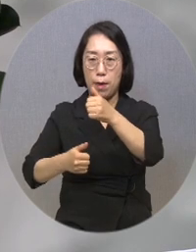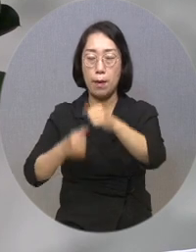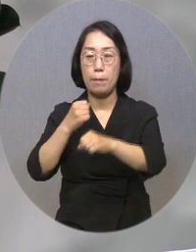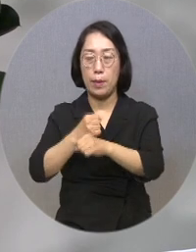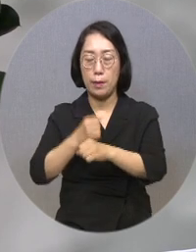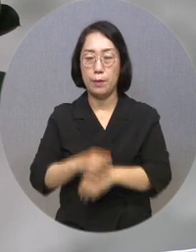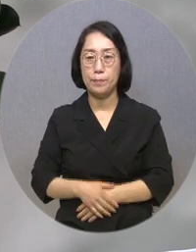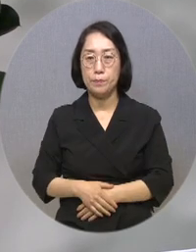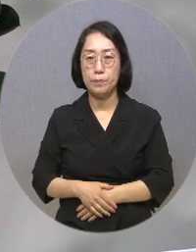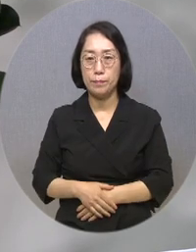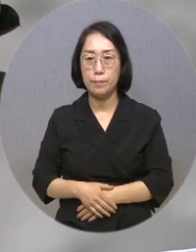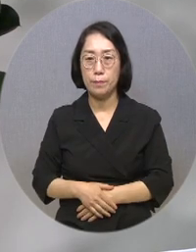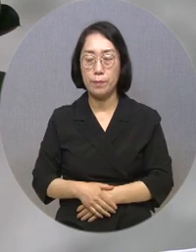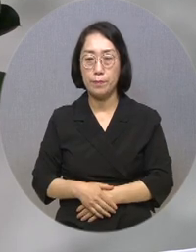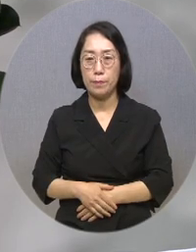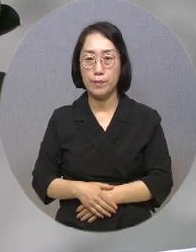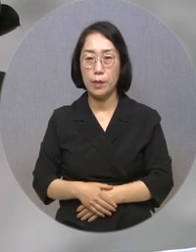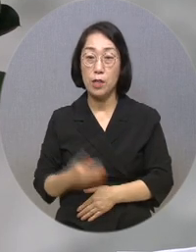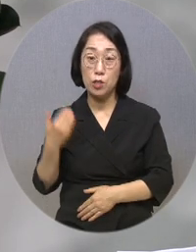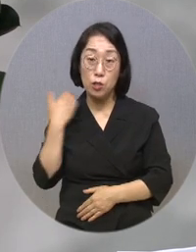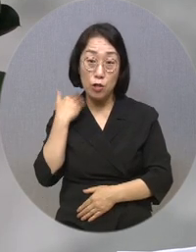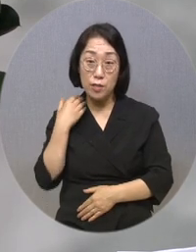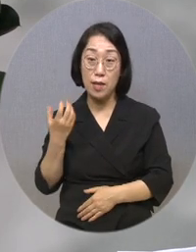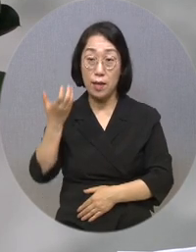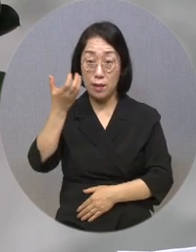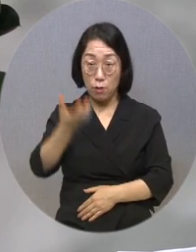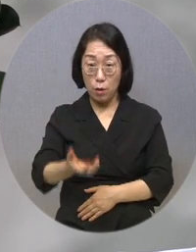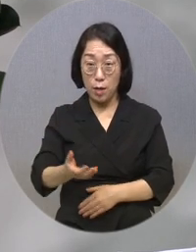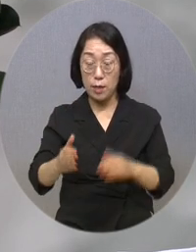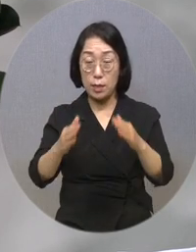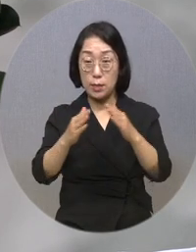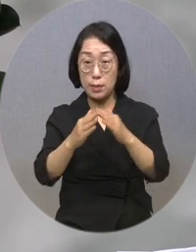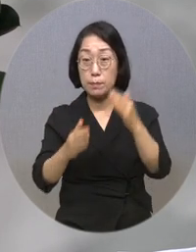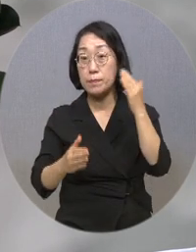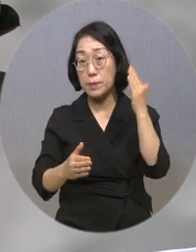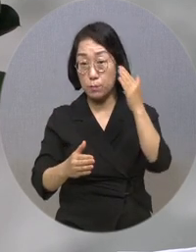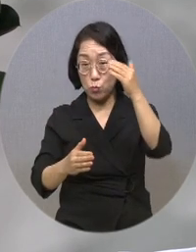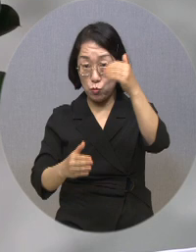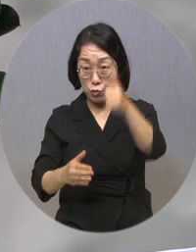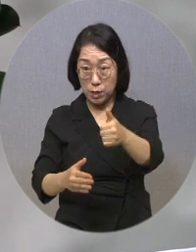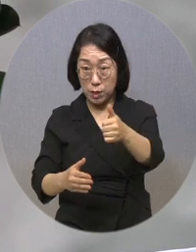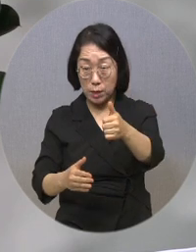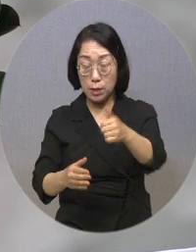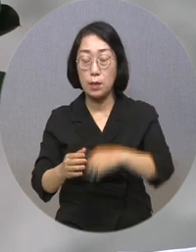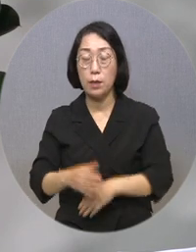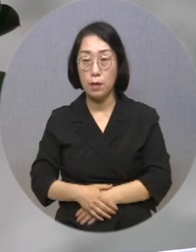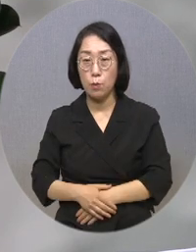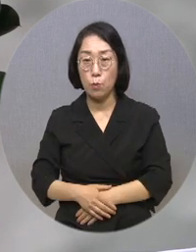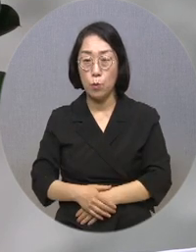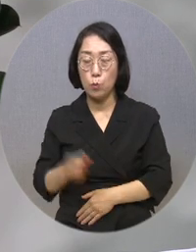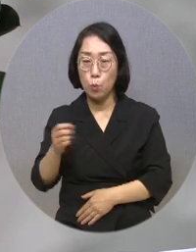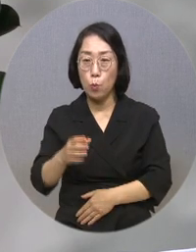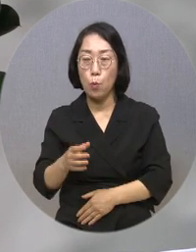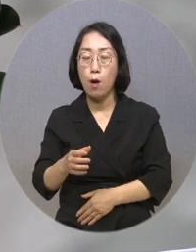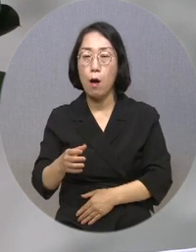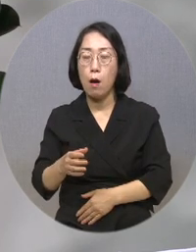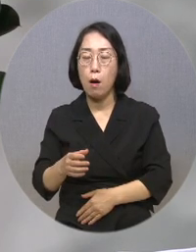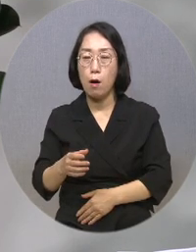실제 임대인과 임차인이 여러 가지 그 아파트 분쟁과 관련해서